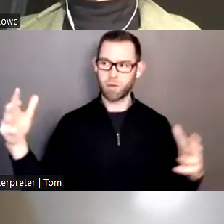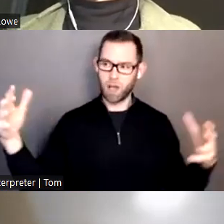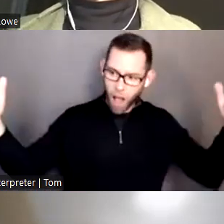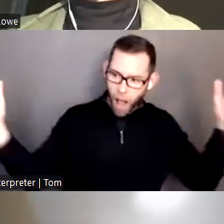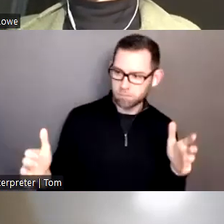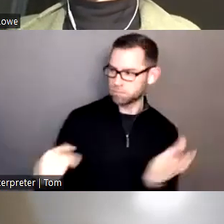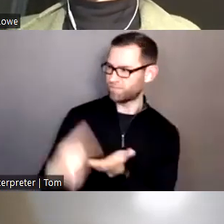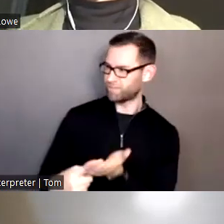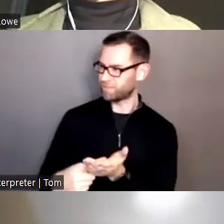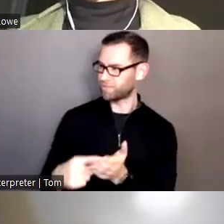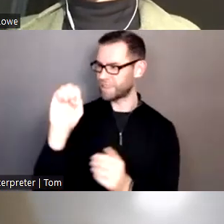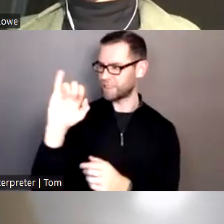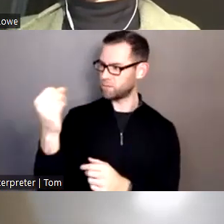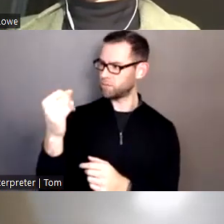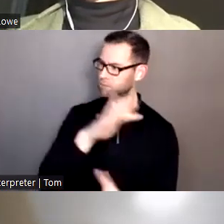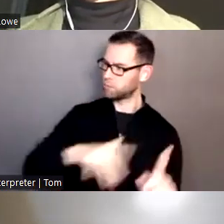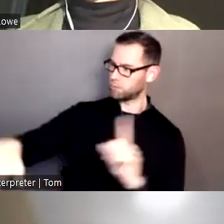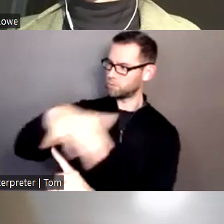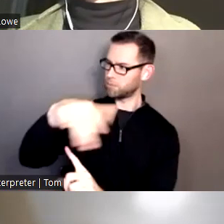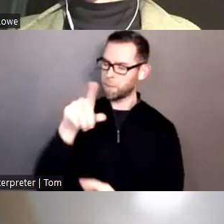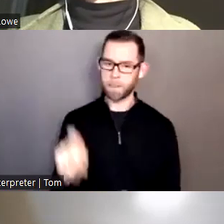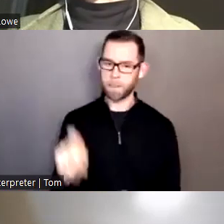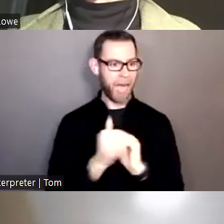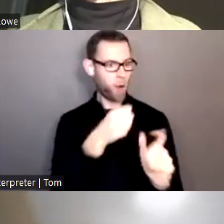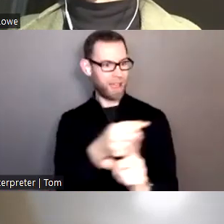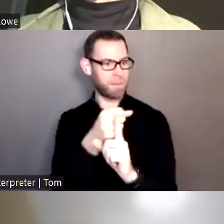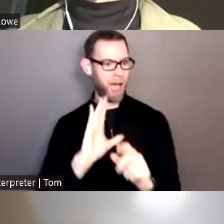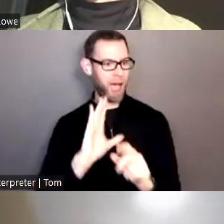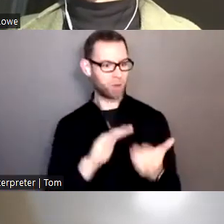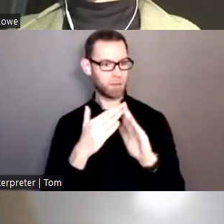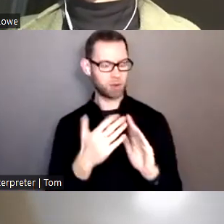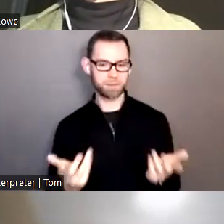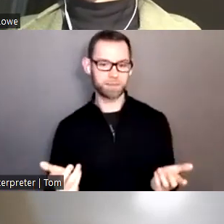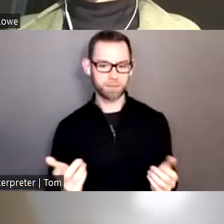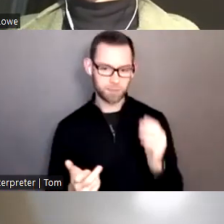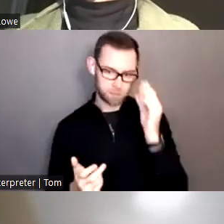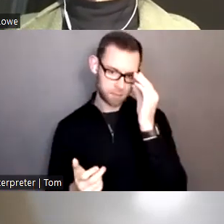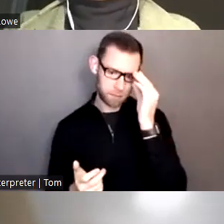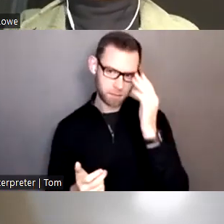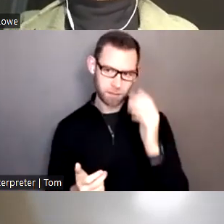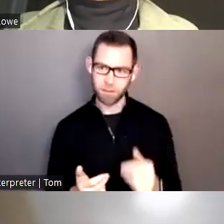Venir ensemble, Jean État, lui-même, il a parlé de justice environnementale. Faire Jean, faire là,